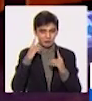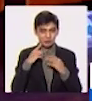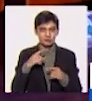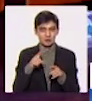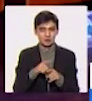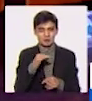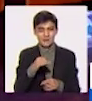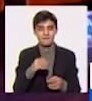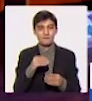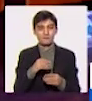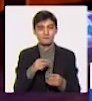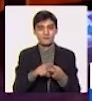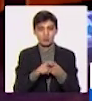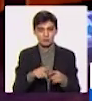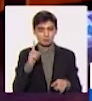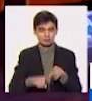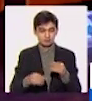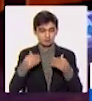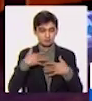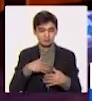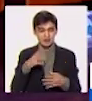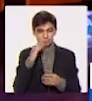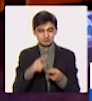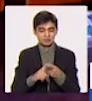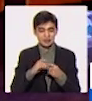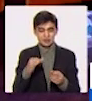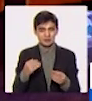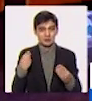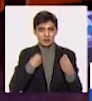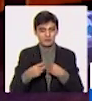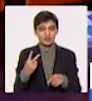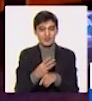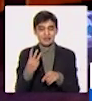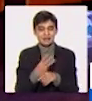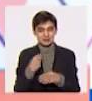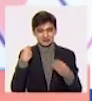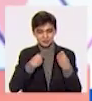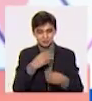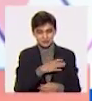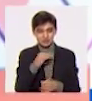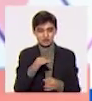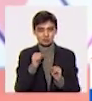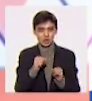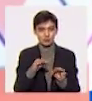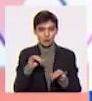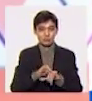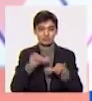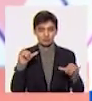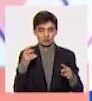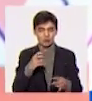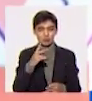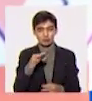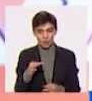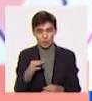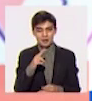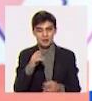ол вирустың жұғу қаупі жоғары тұрады. Сондықтан бірнеше қабатты киіп, ылғалданғаннан кейін қорғау қабілетін күшейту үшін, бірақ